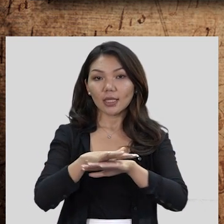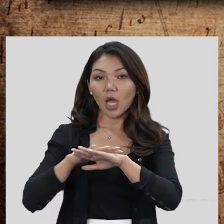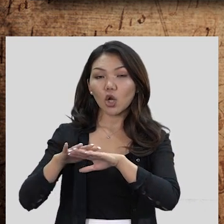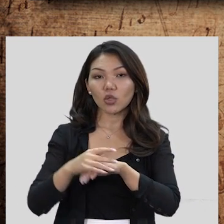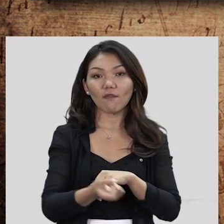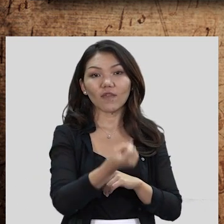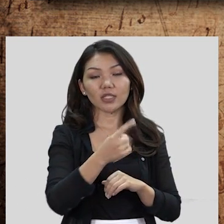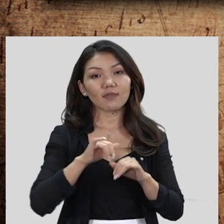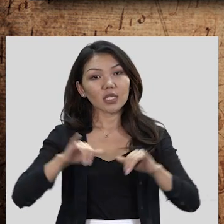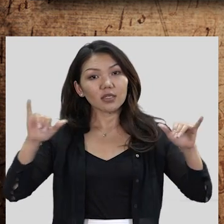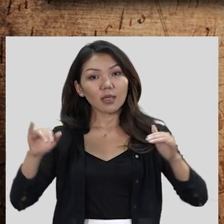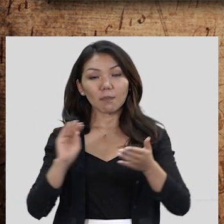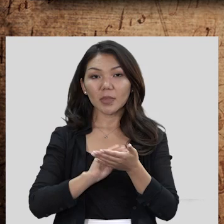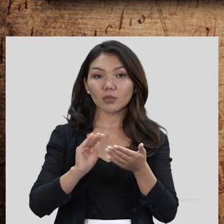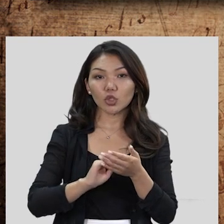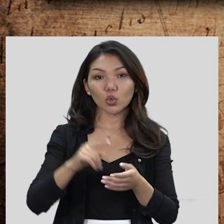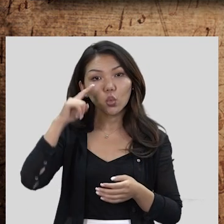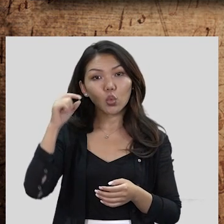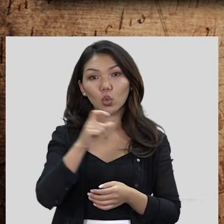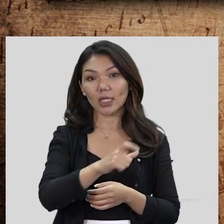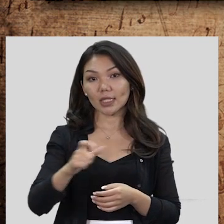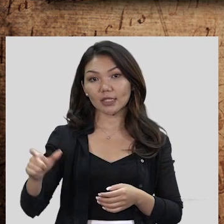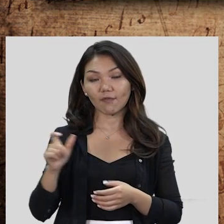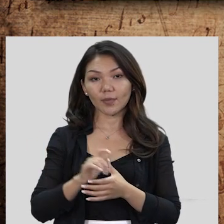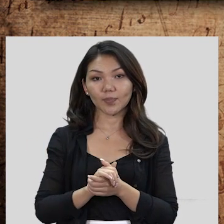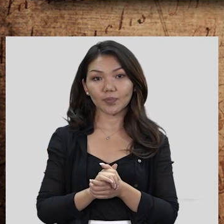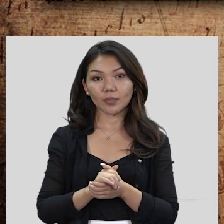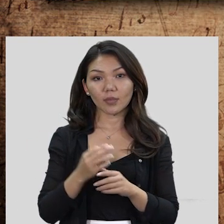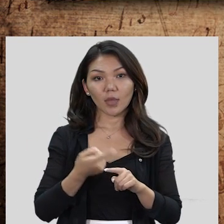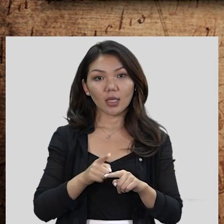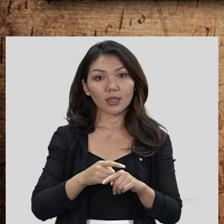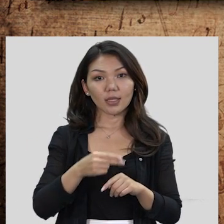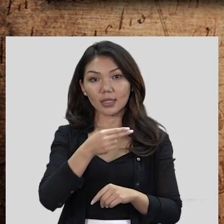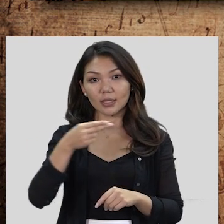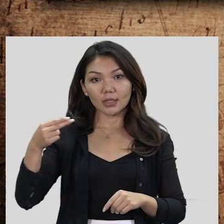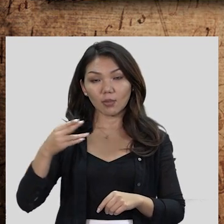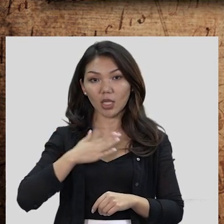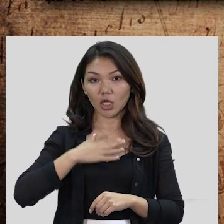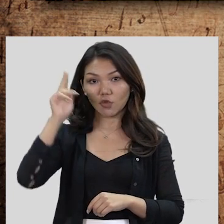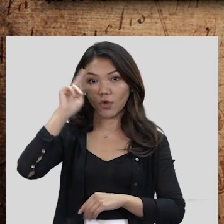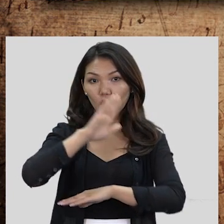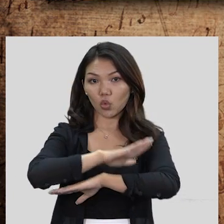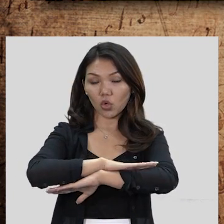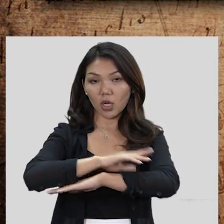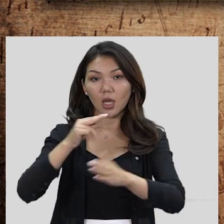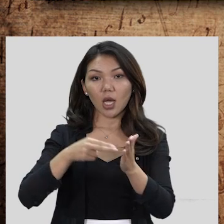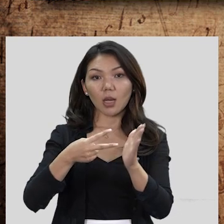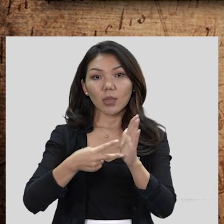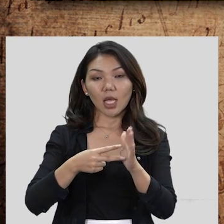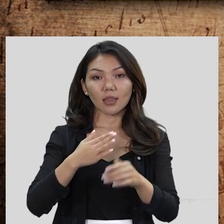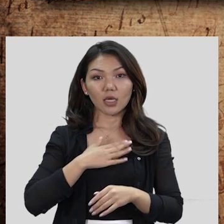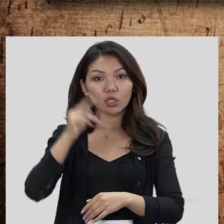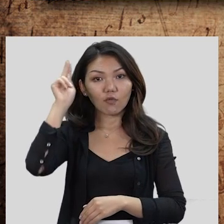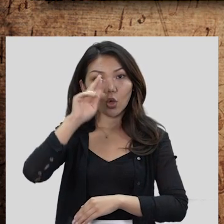и развитие письменности у кыргызов эта тема нашего урока план нашего урока сегодня